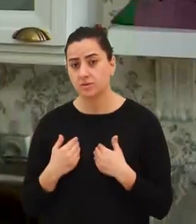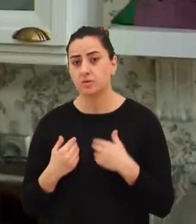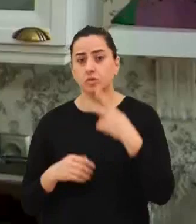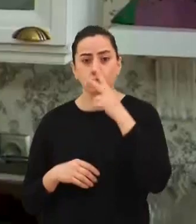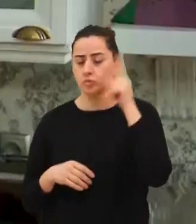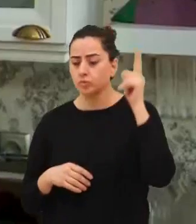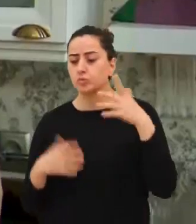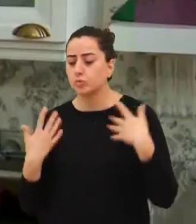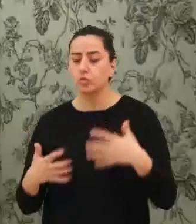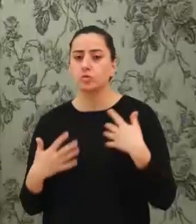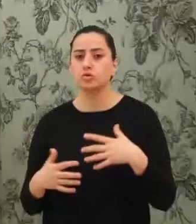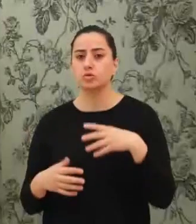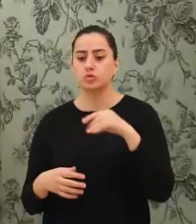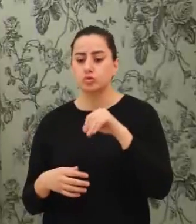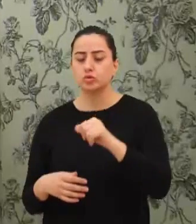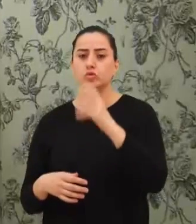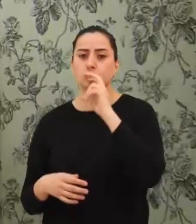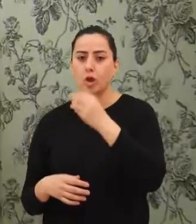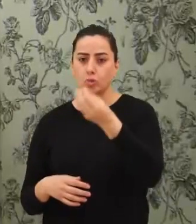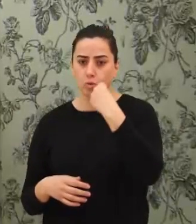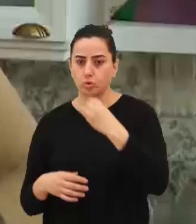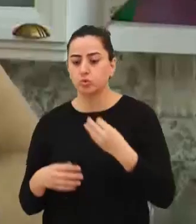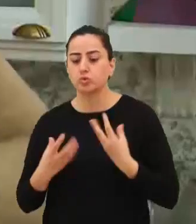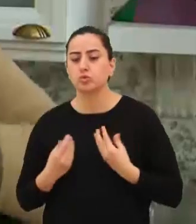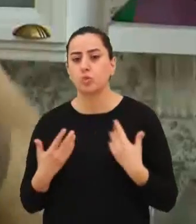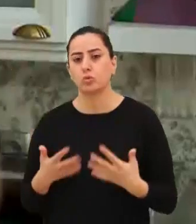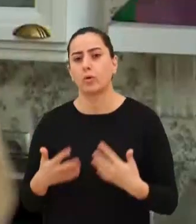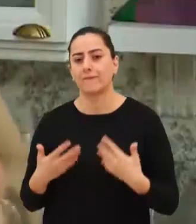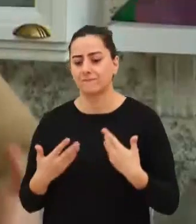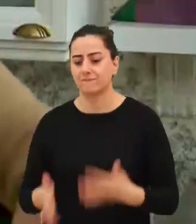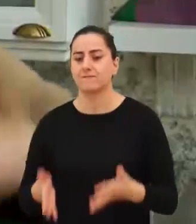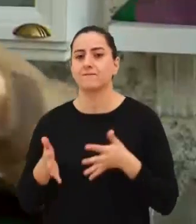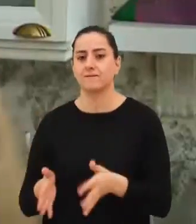köyde bol bol tuzlu ve soğanlı yediriyoruz. Ah o süt